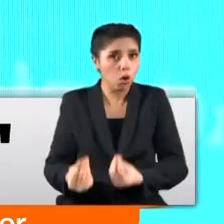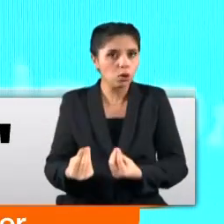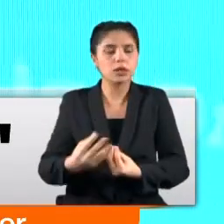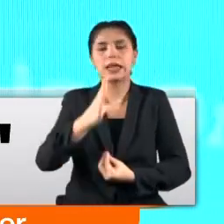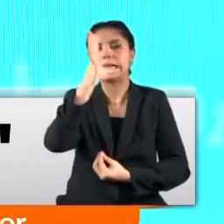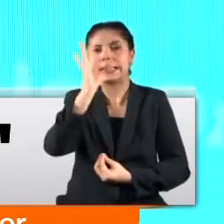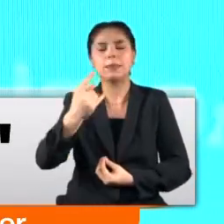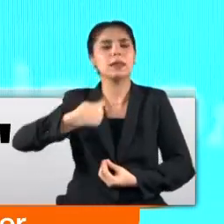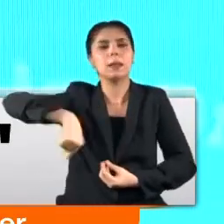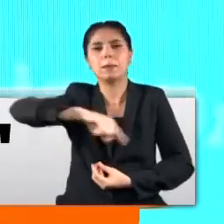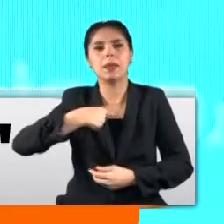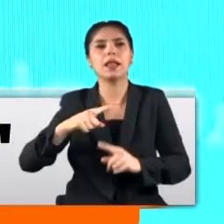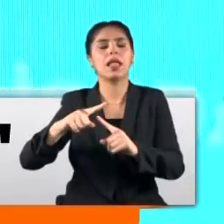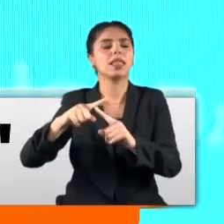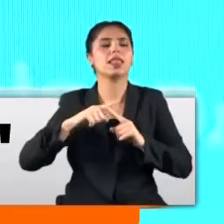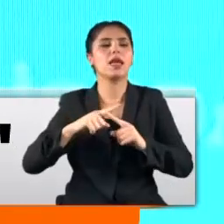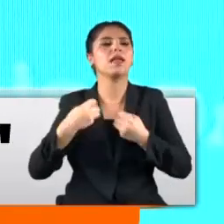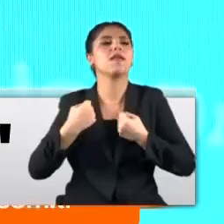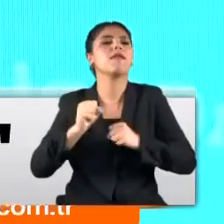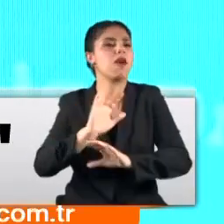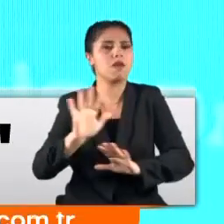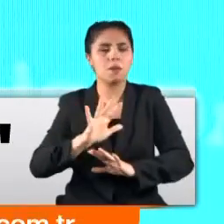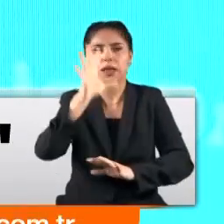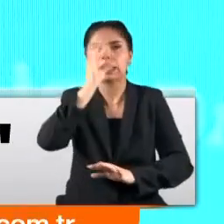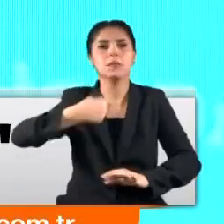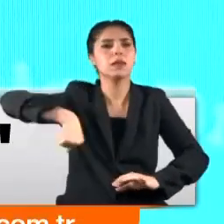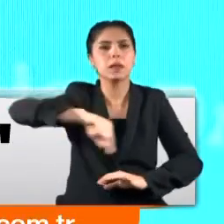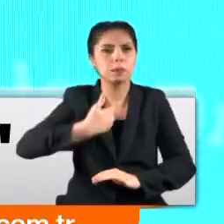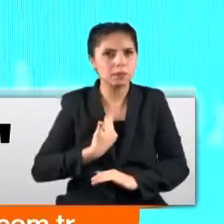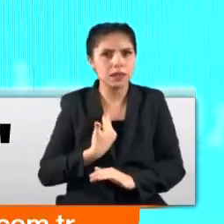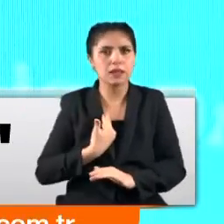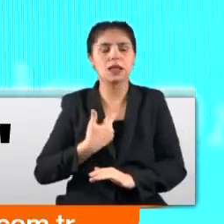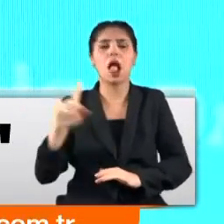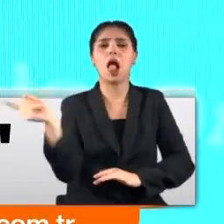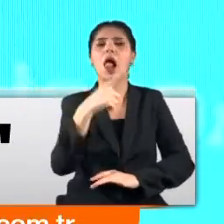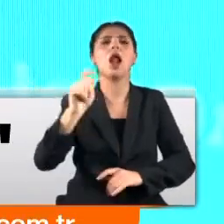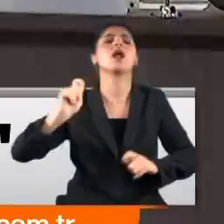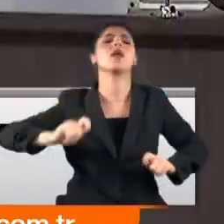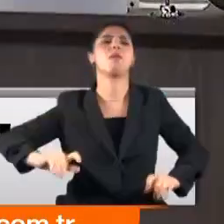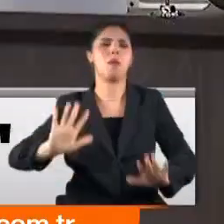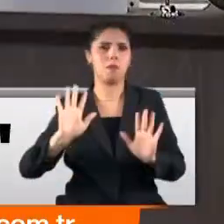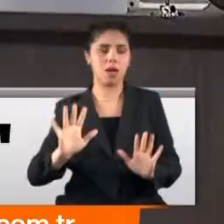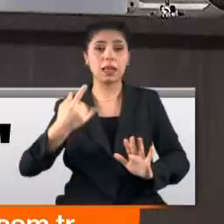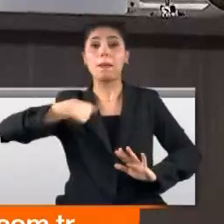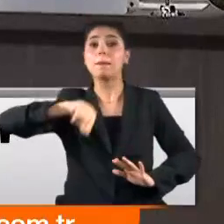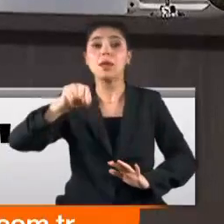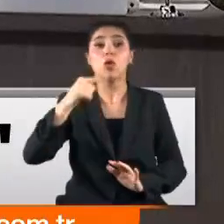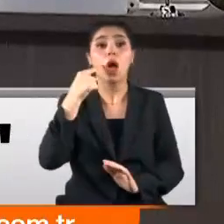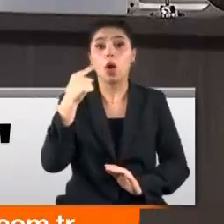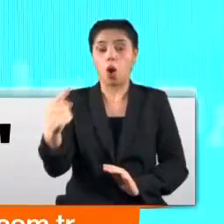Kimse Bizi tehdit edemez kimse bize parmak sallamaz Biz Bu